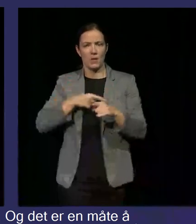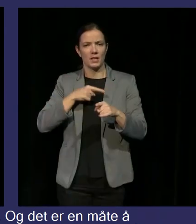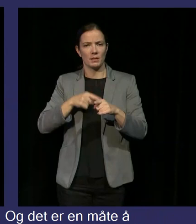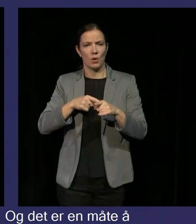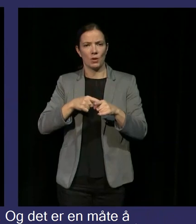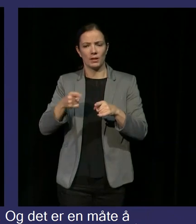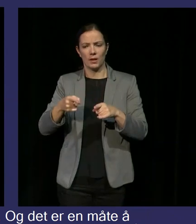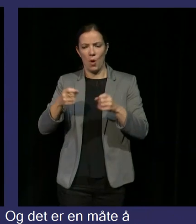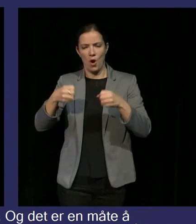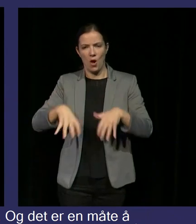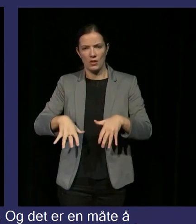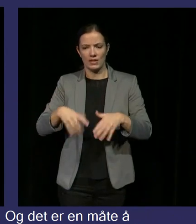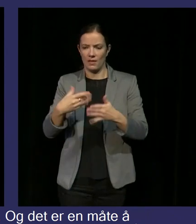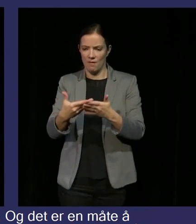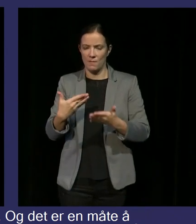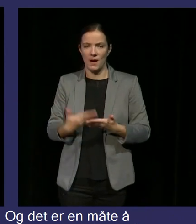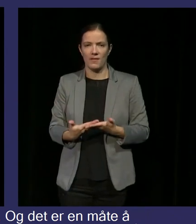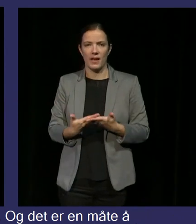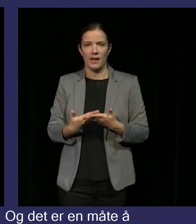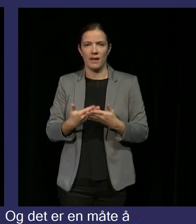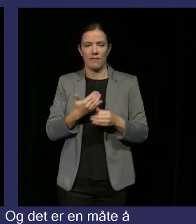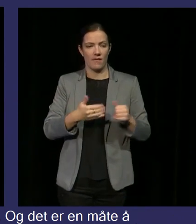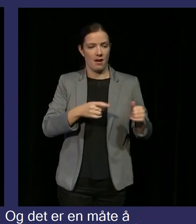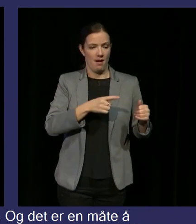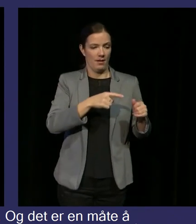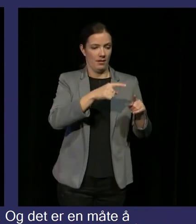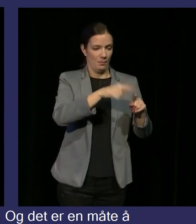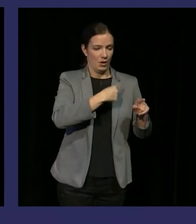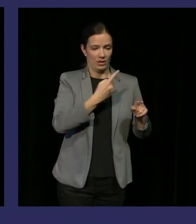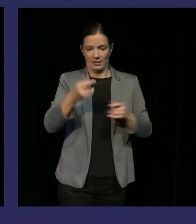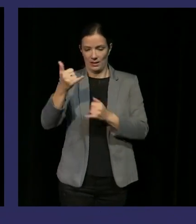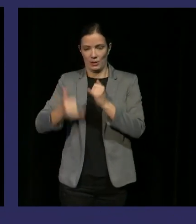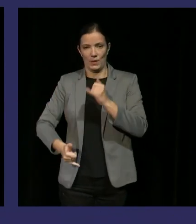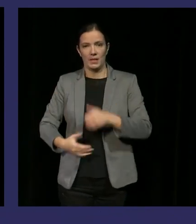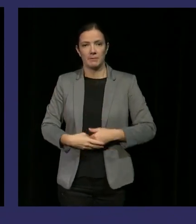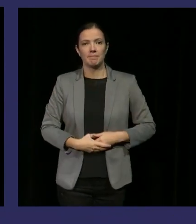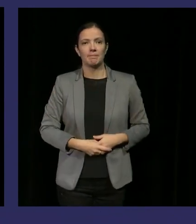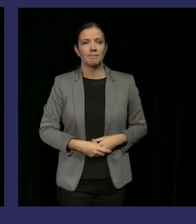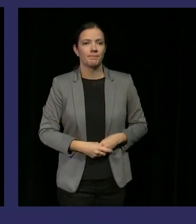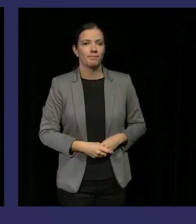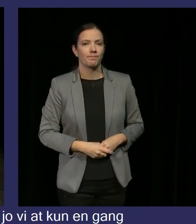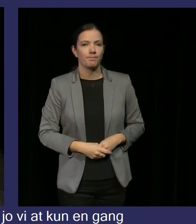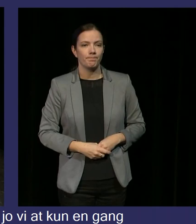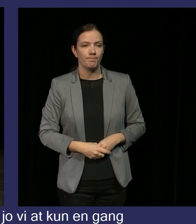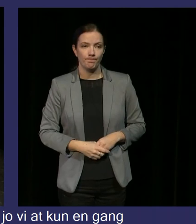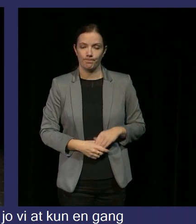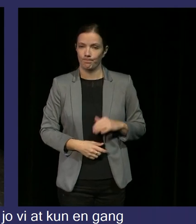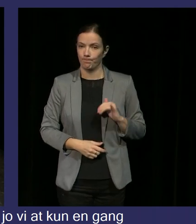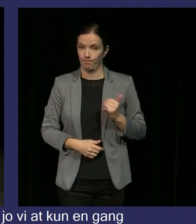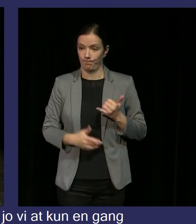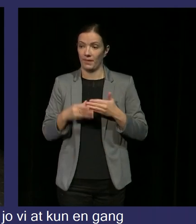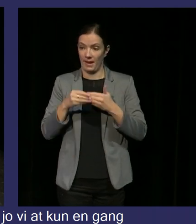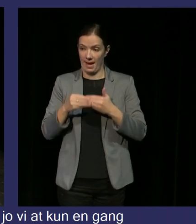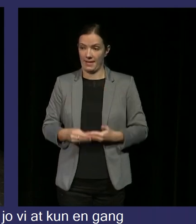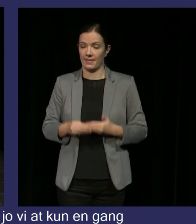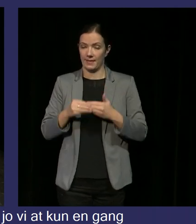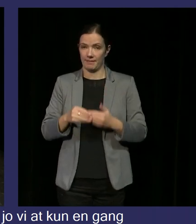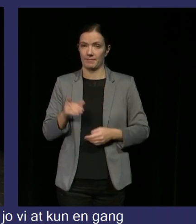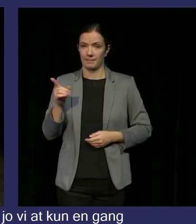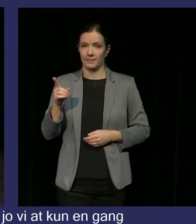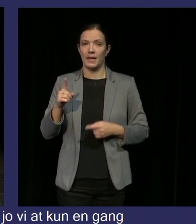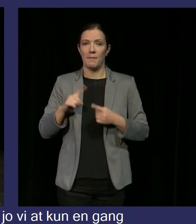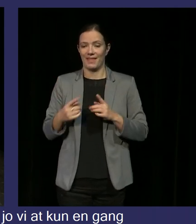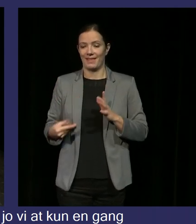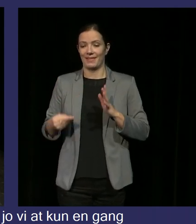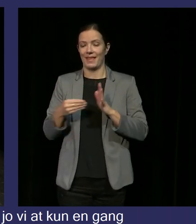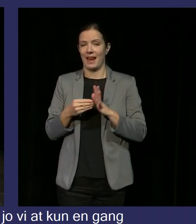utgangspunkt i å løse en oppgave fra A til Å. Ja, jeg helt enig med deg. Men i